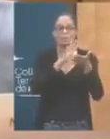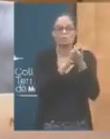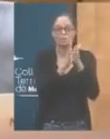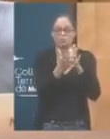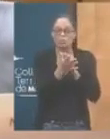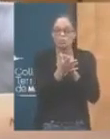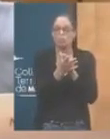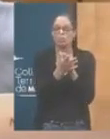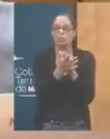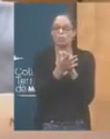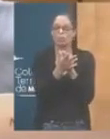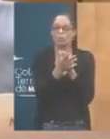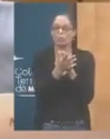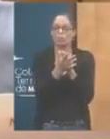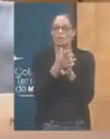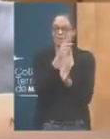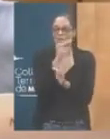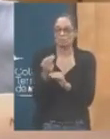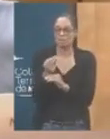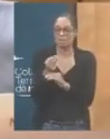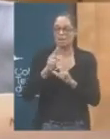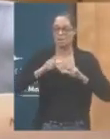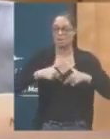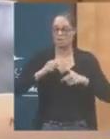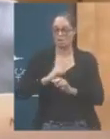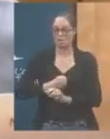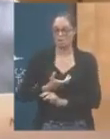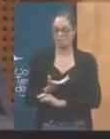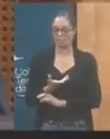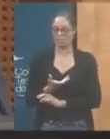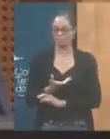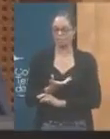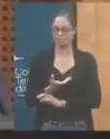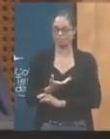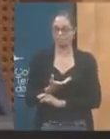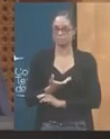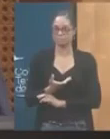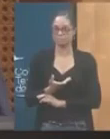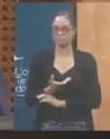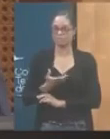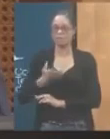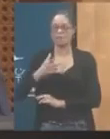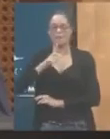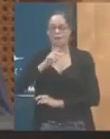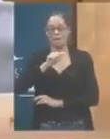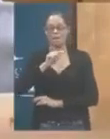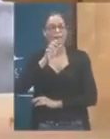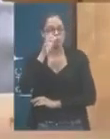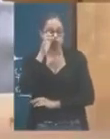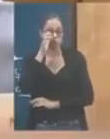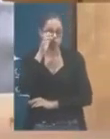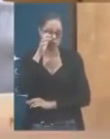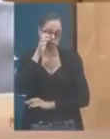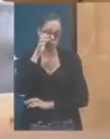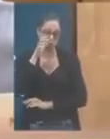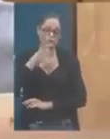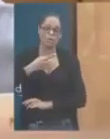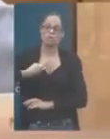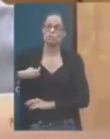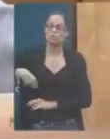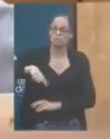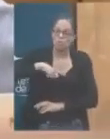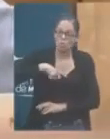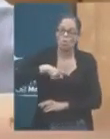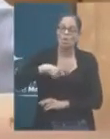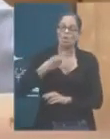l'association nationale des écoles d'art. Il y a un conseil d'administration, M. Marie-Sainte. Écoutez, Monsieur le Président. Oui. C'est nous qui finançons